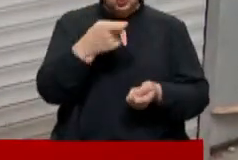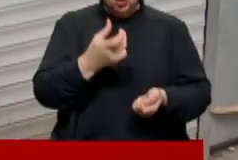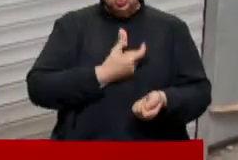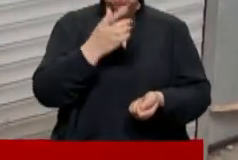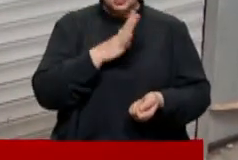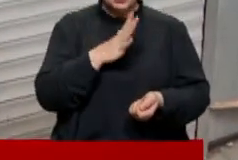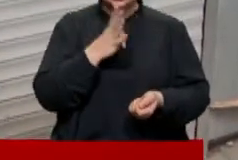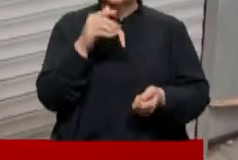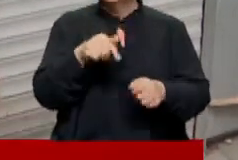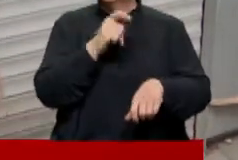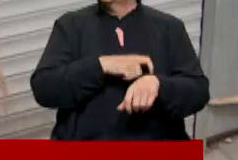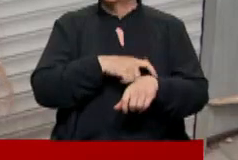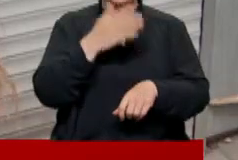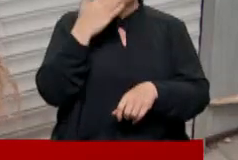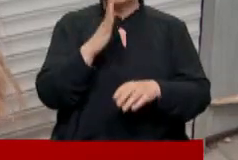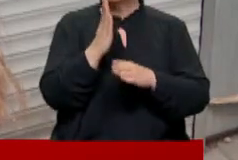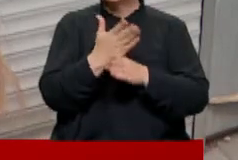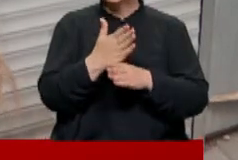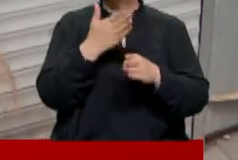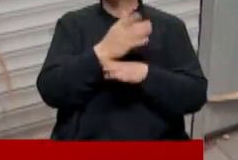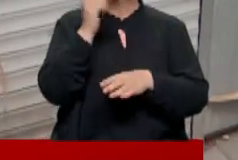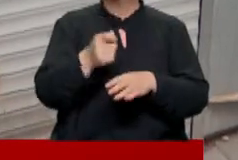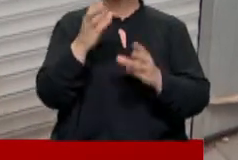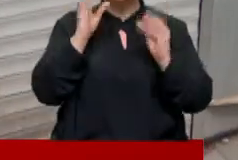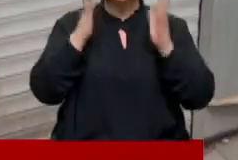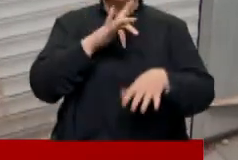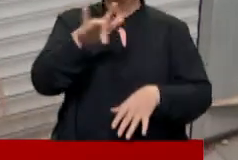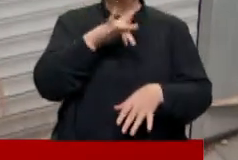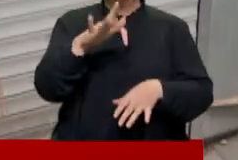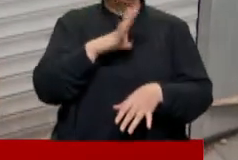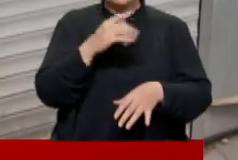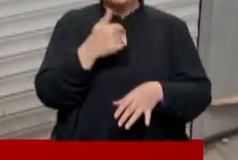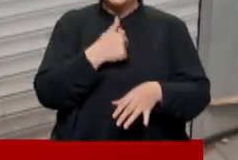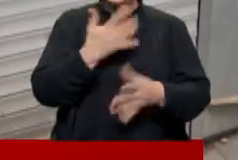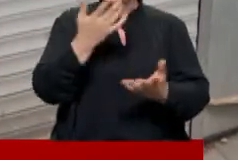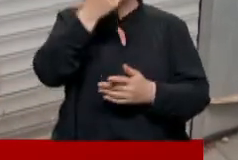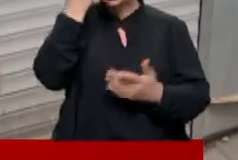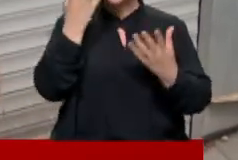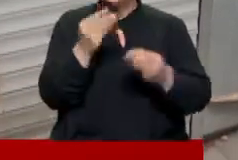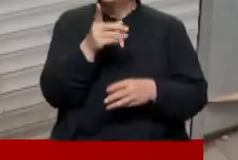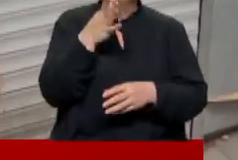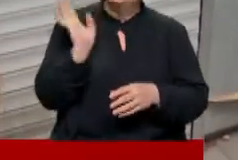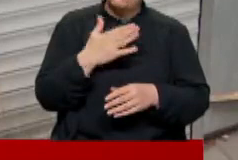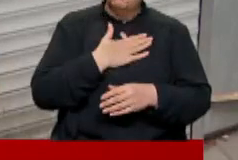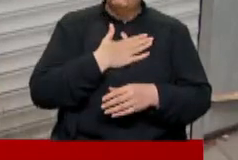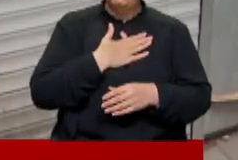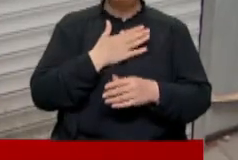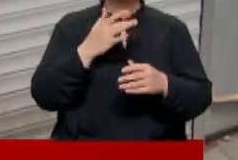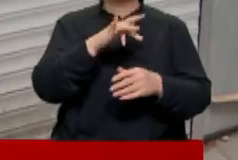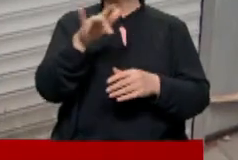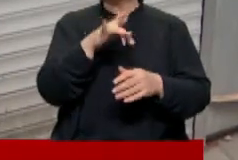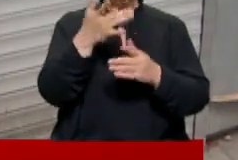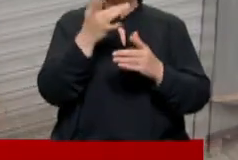mı? Vallahi bu dönemde yok. Çünkü gerçekten çok fazla işsiz var. Bana ne kadar şans var onu bilemiyorum. Ne kadar